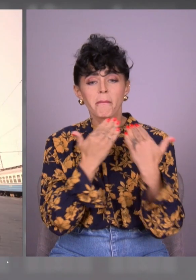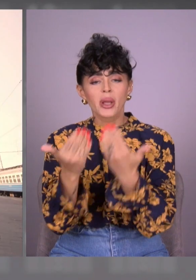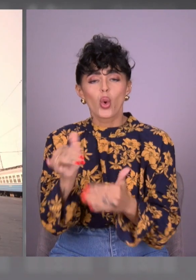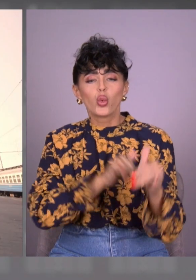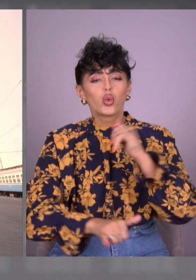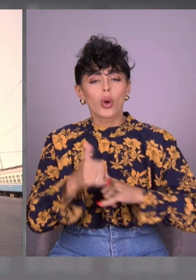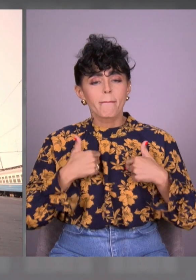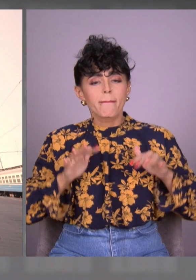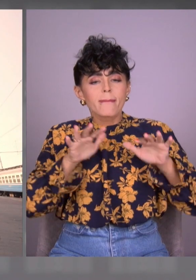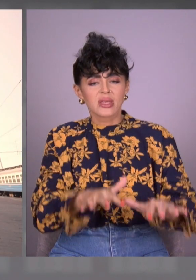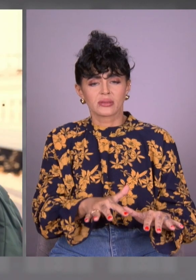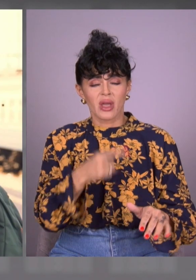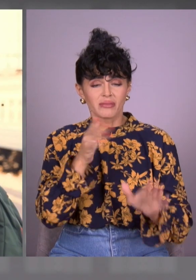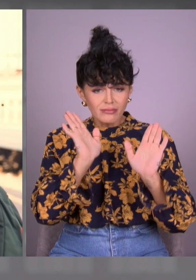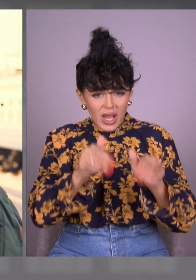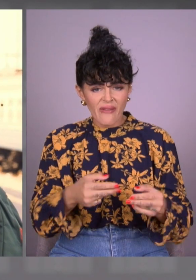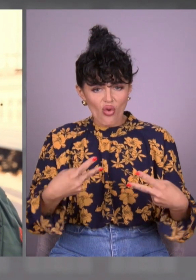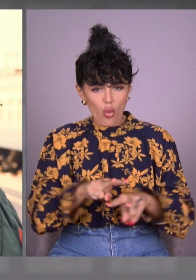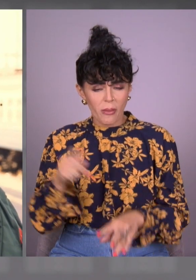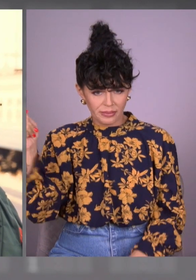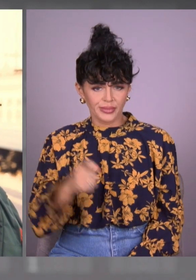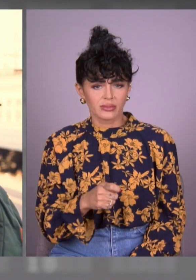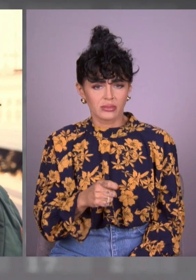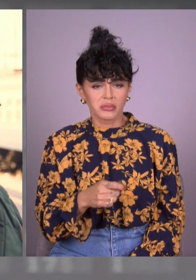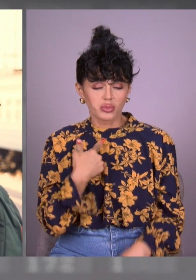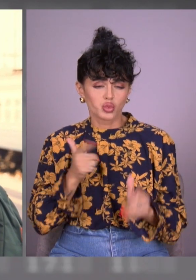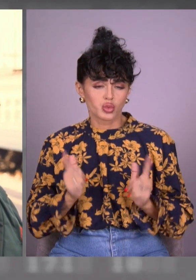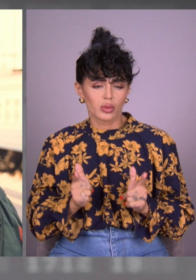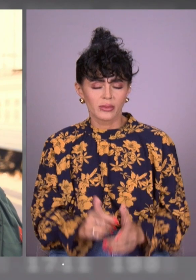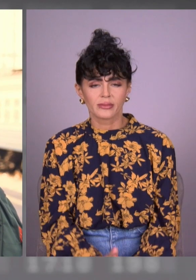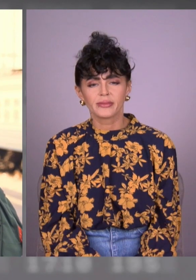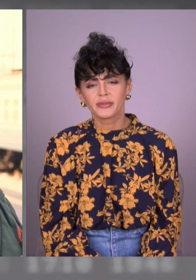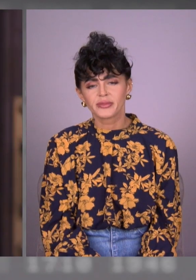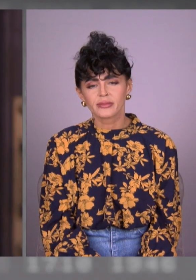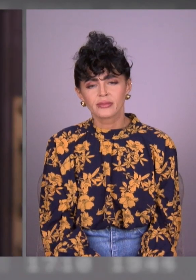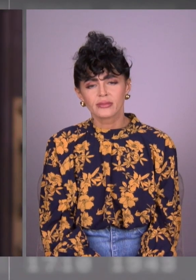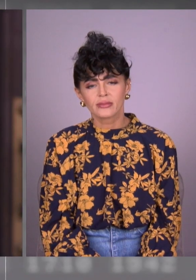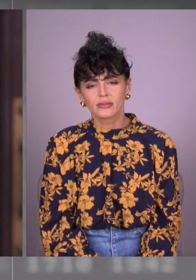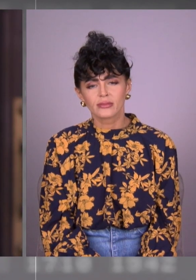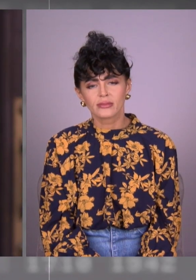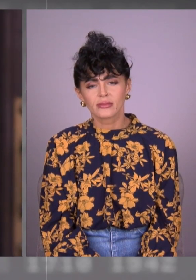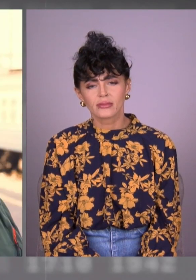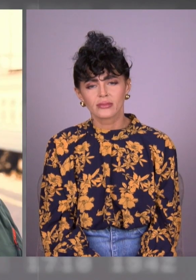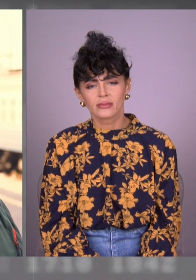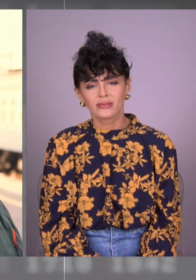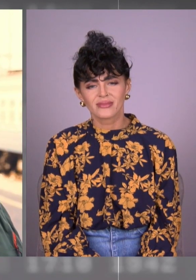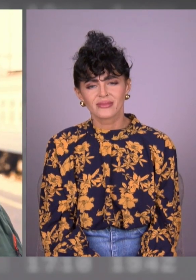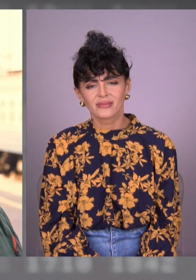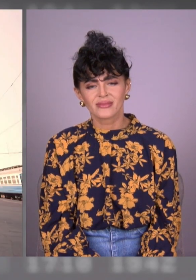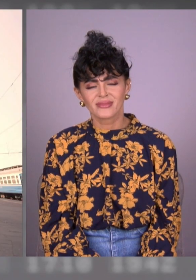під'їхати? На вокзал. Давайте. Дякую вам. Добре.